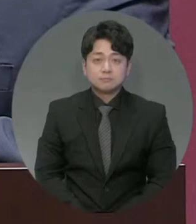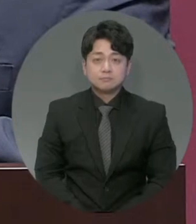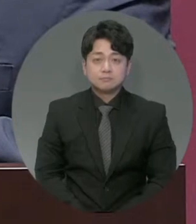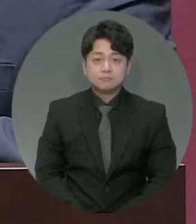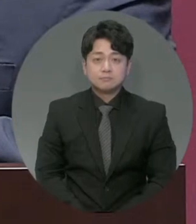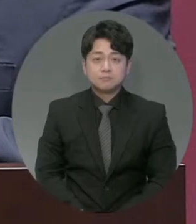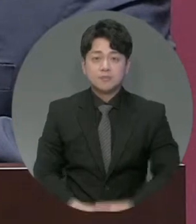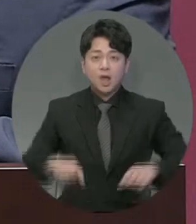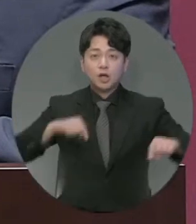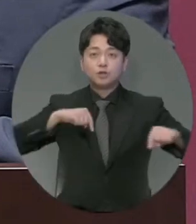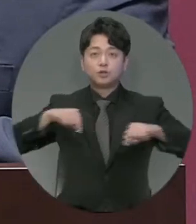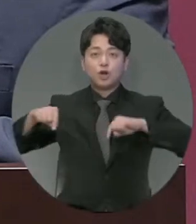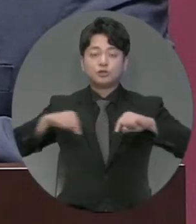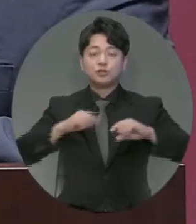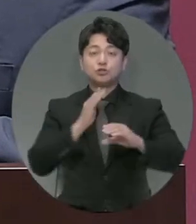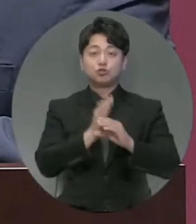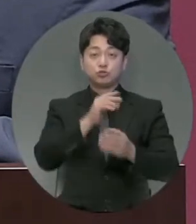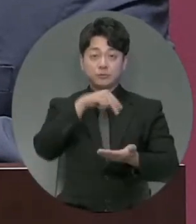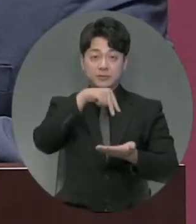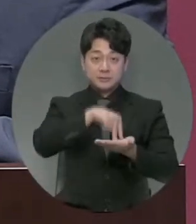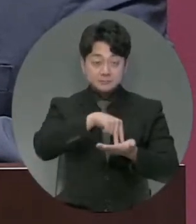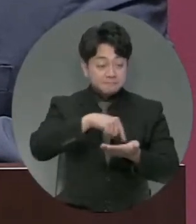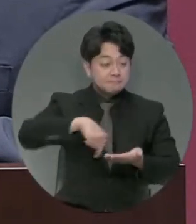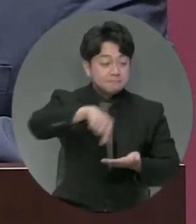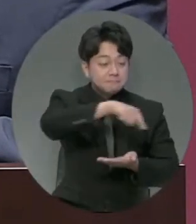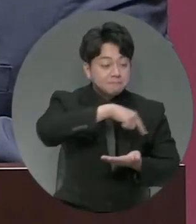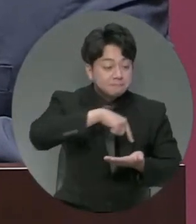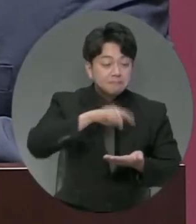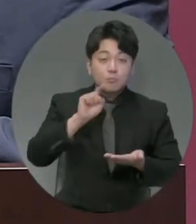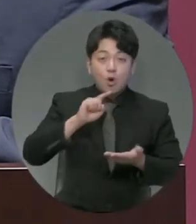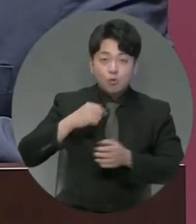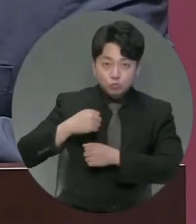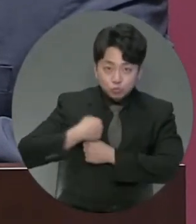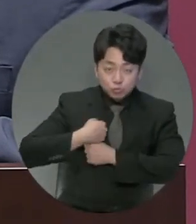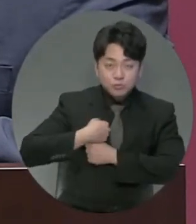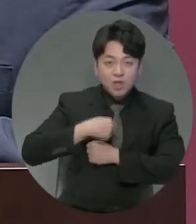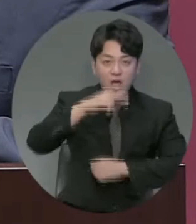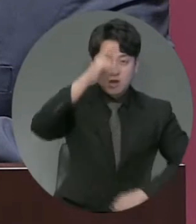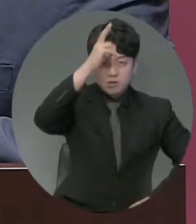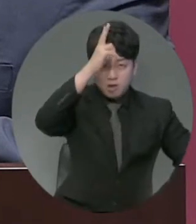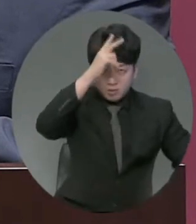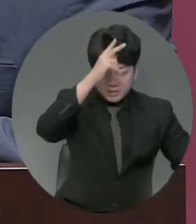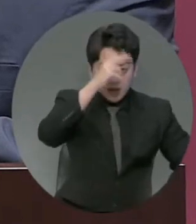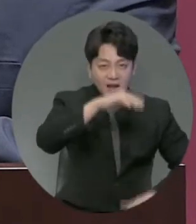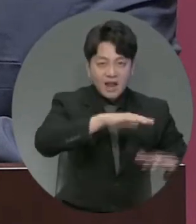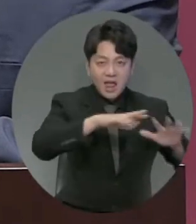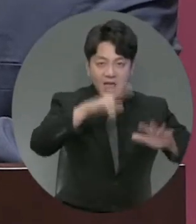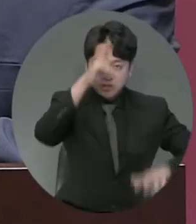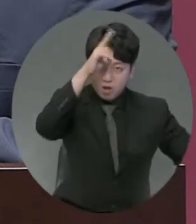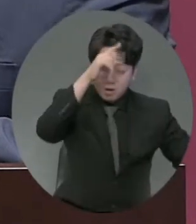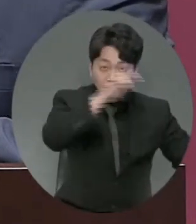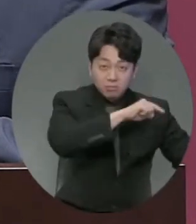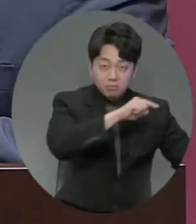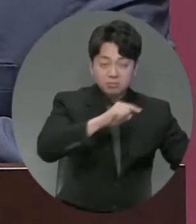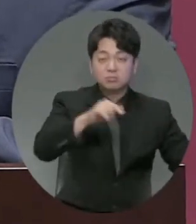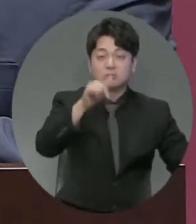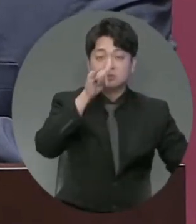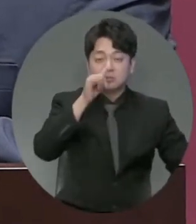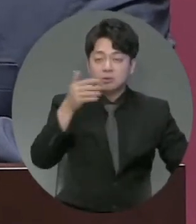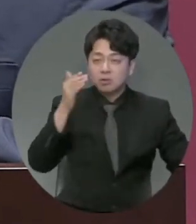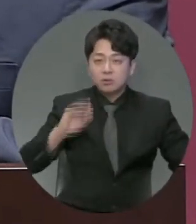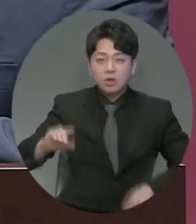중립을 누구보다도 지켜야 하는 조직이 군인, 경찰, 해양경찰들입니다. 그런데 윤석열